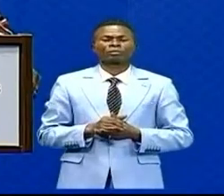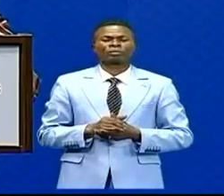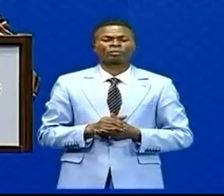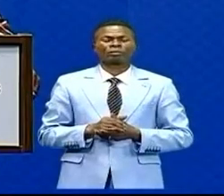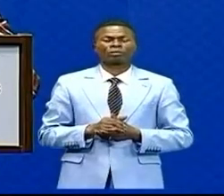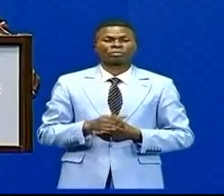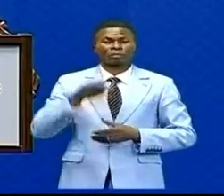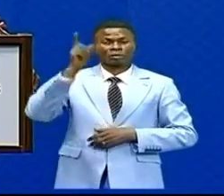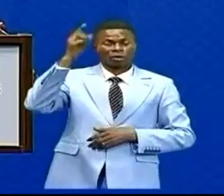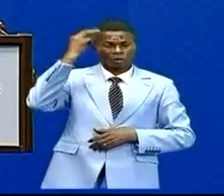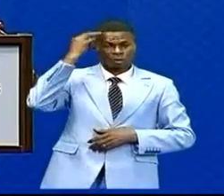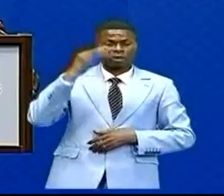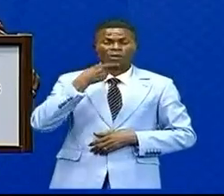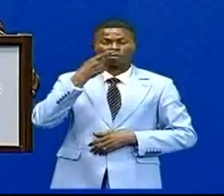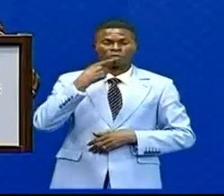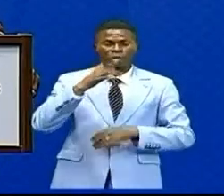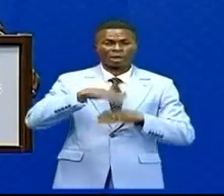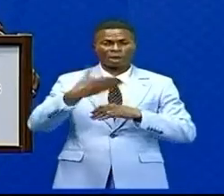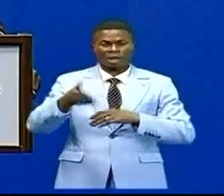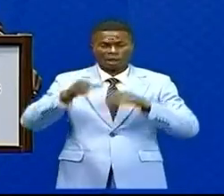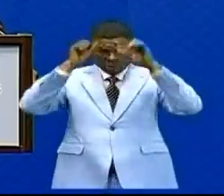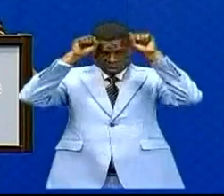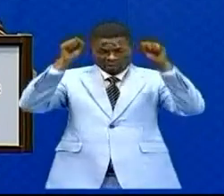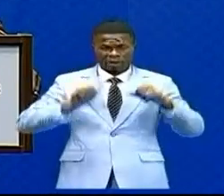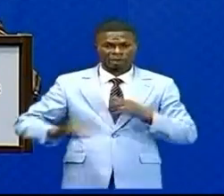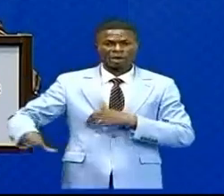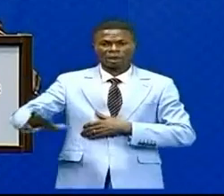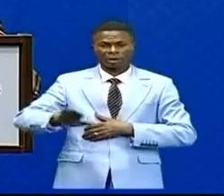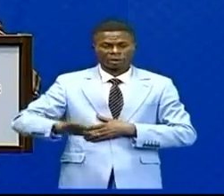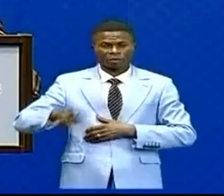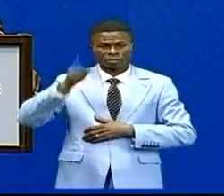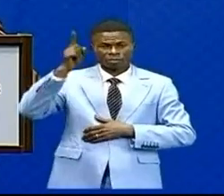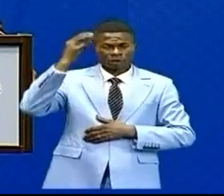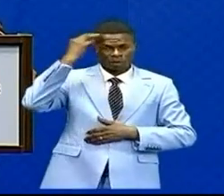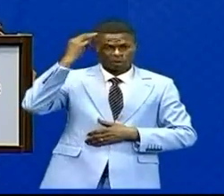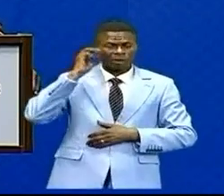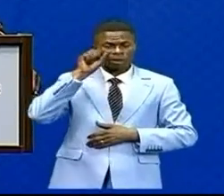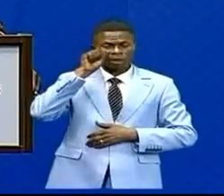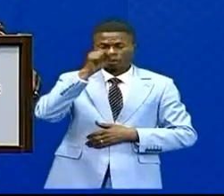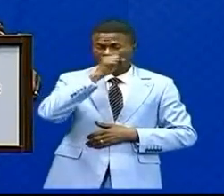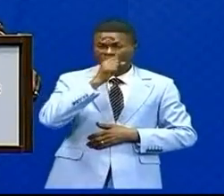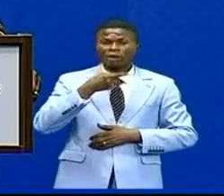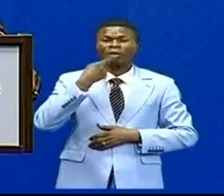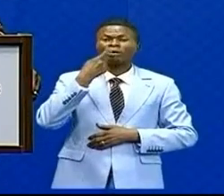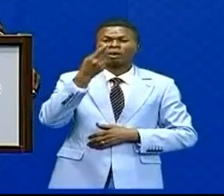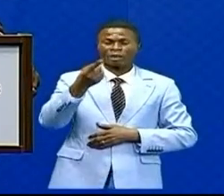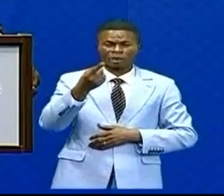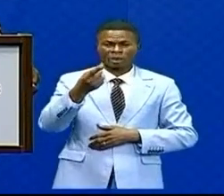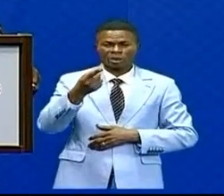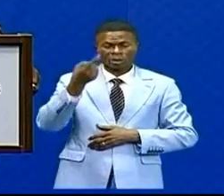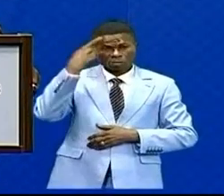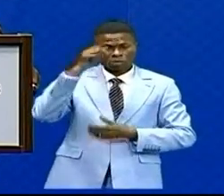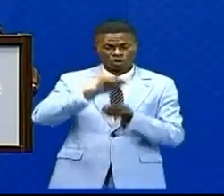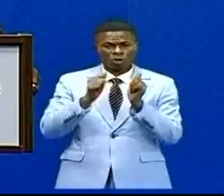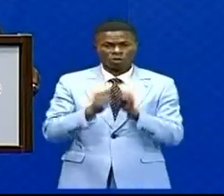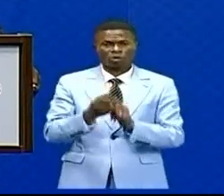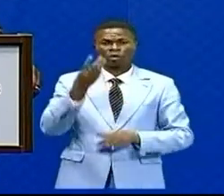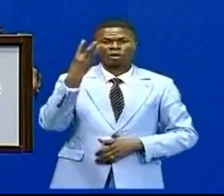Intervenant à la suite du président de la République, le Premier ministre a articulé son mot autour de trois